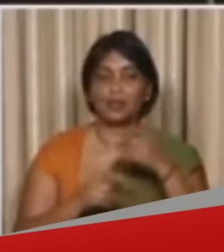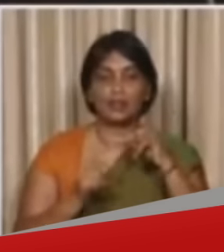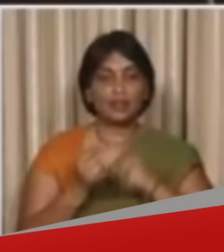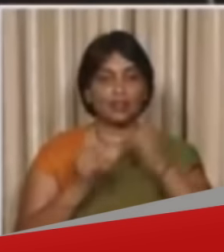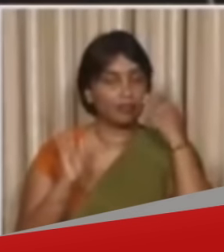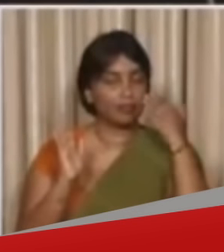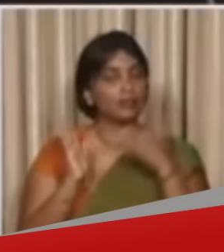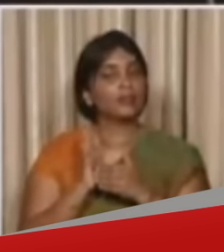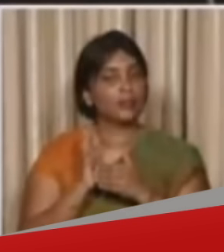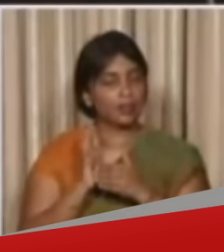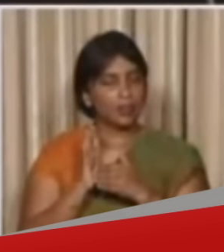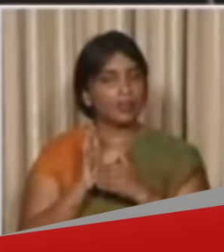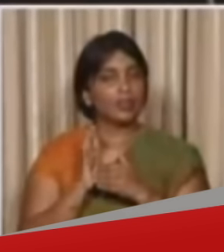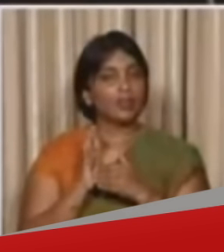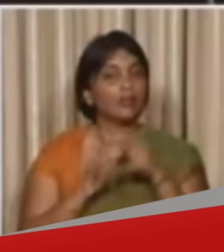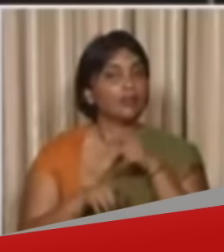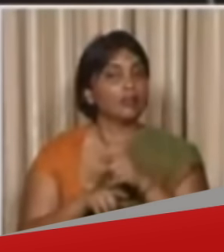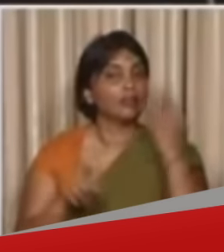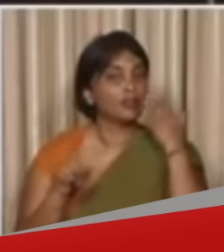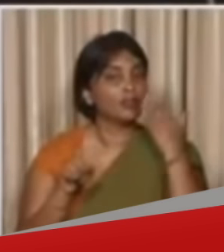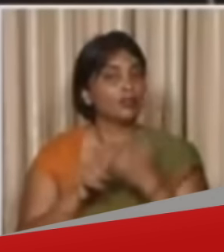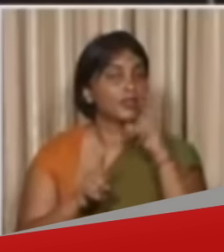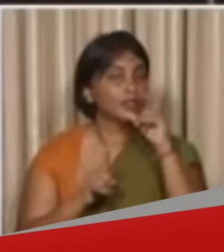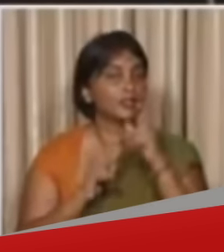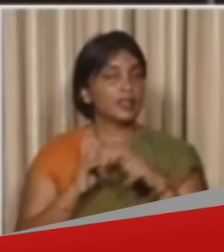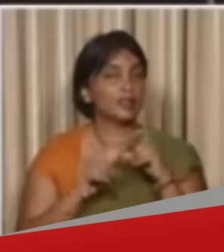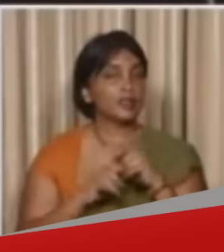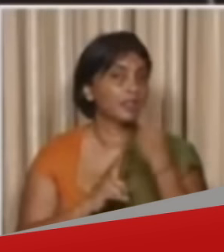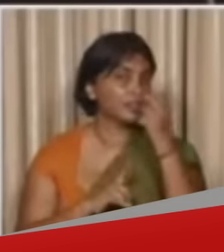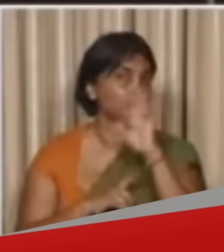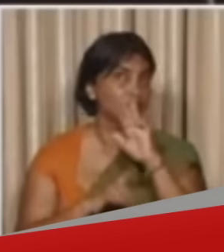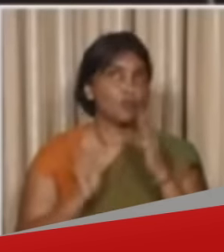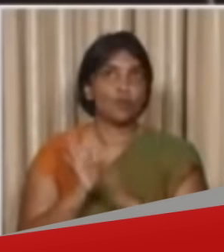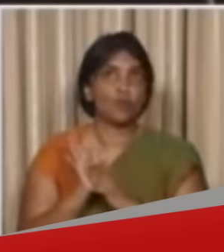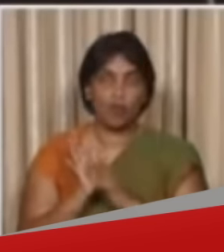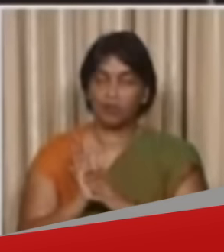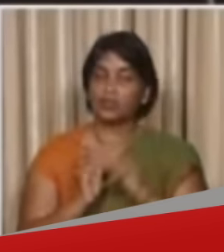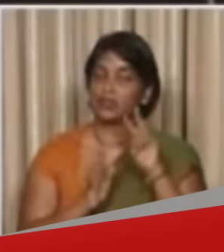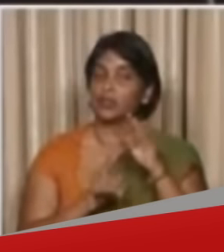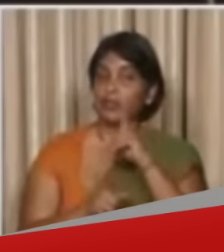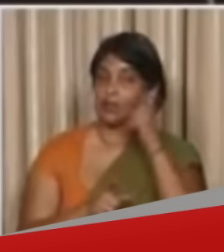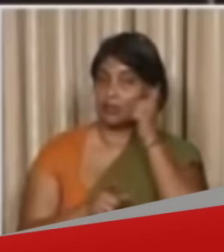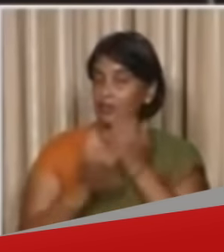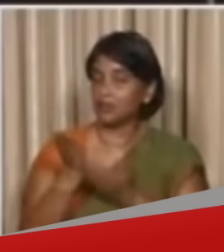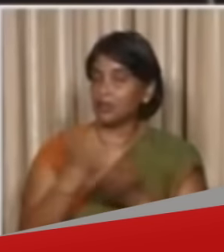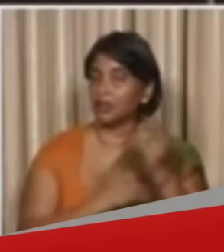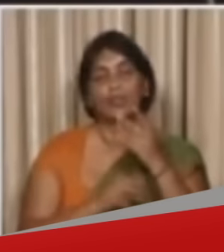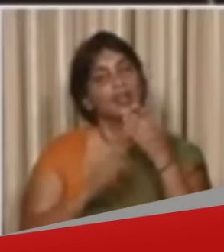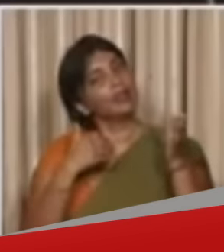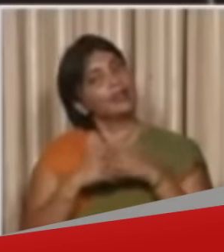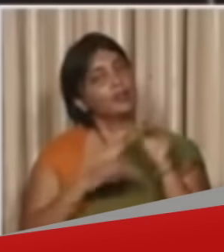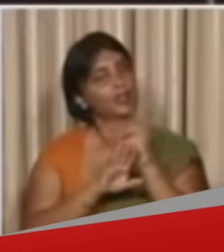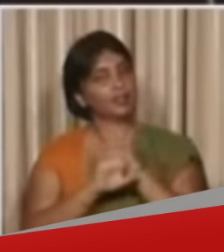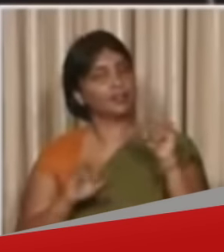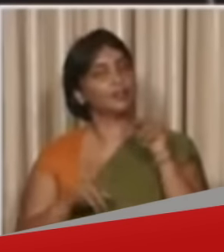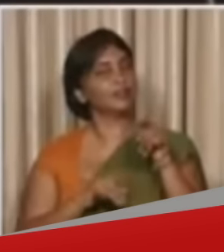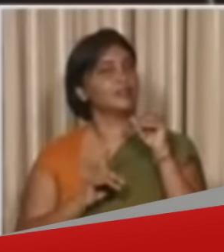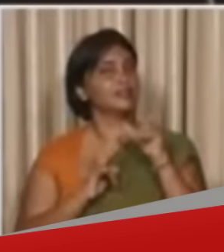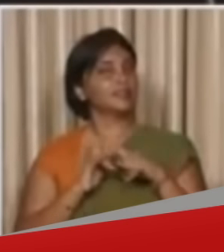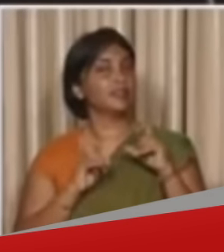කරුණු අවරණය කළ පසු ඒ සම්බන්ධයෙන් CID 2019 මාර්තු 26 සස්ත විවාසල කොට්නාස යොමු කළ ලිපිය ඇමනුම් 16